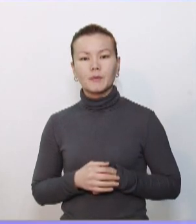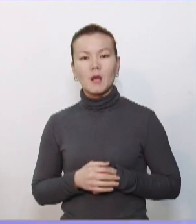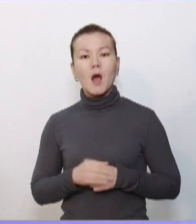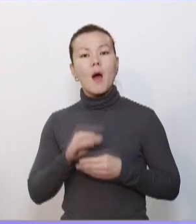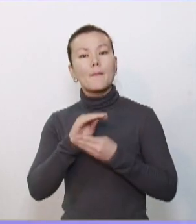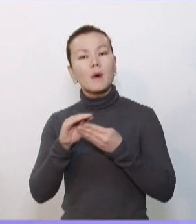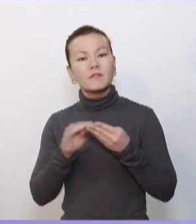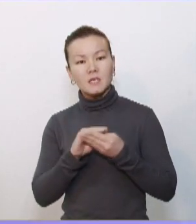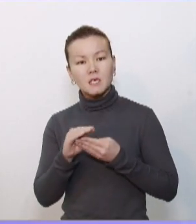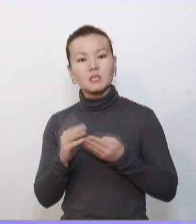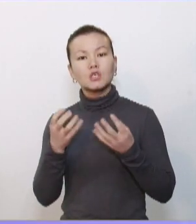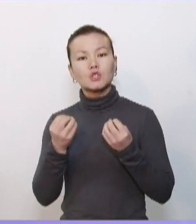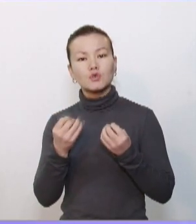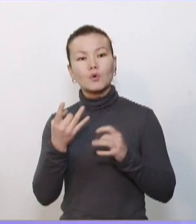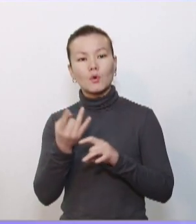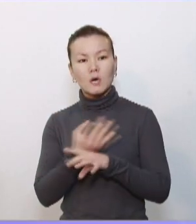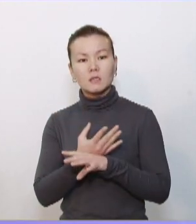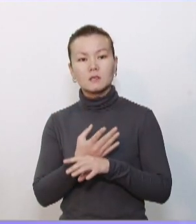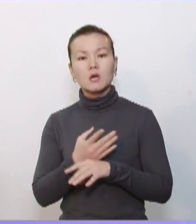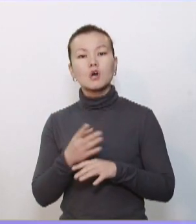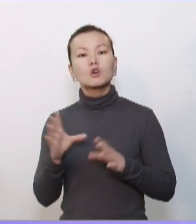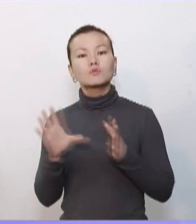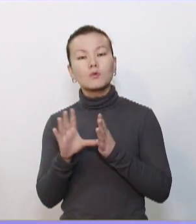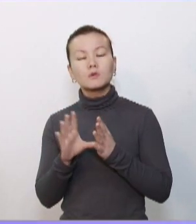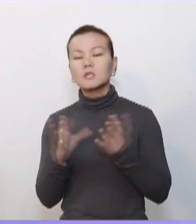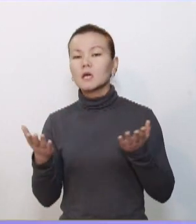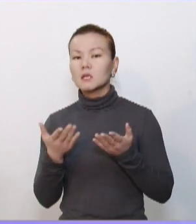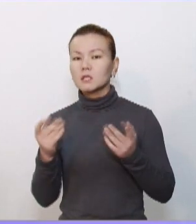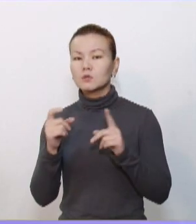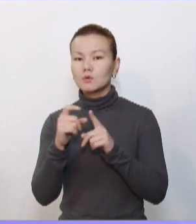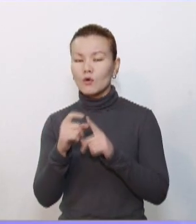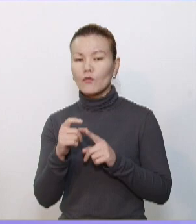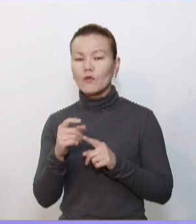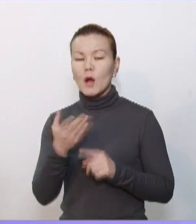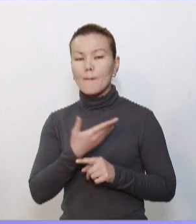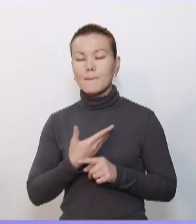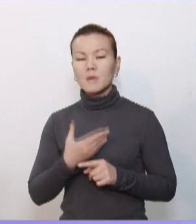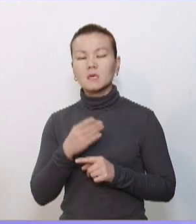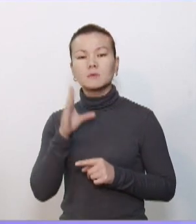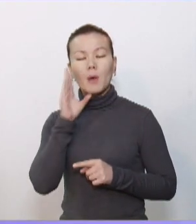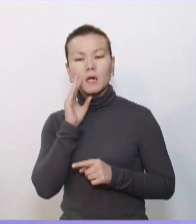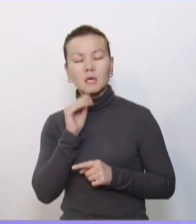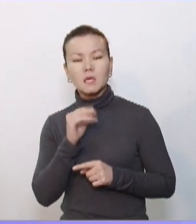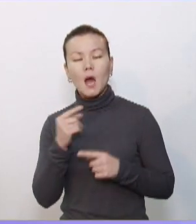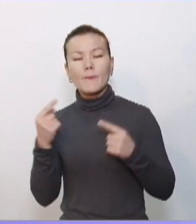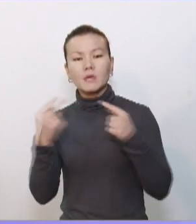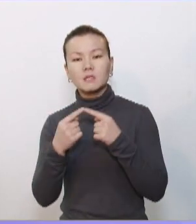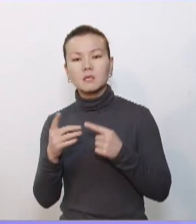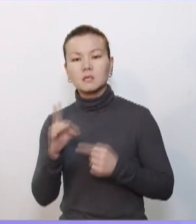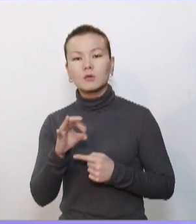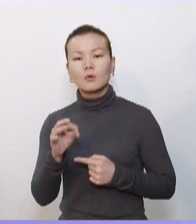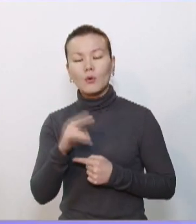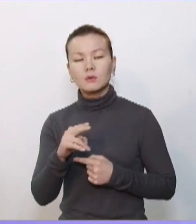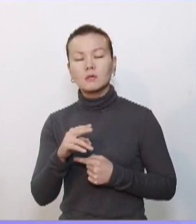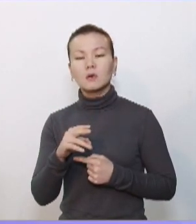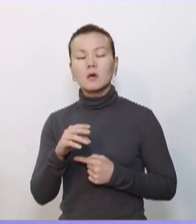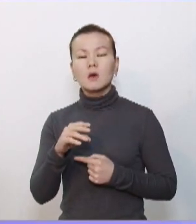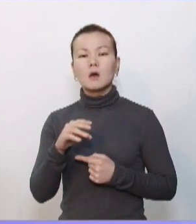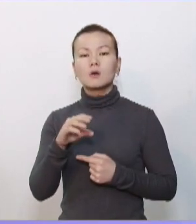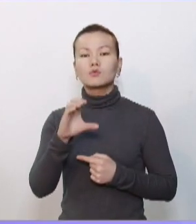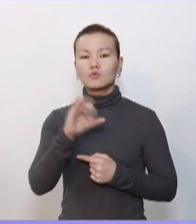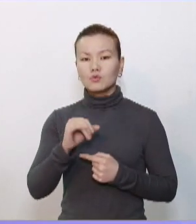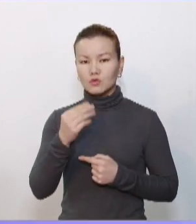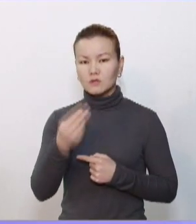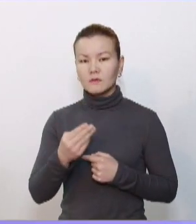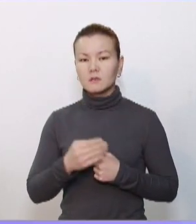Повторите еще раз, с помощью каких слов мы смогли определить род имен